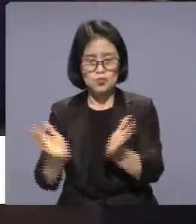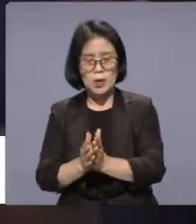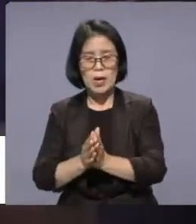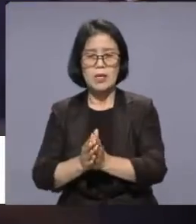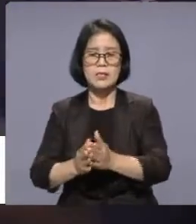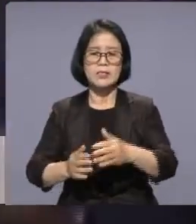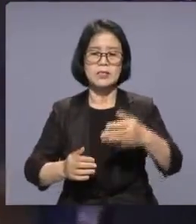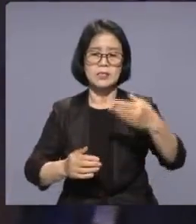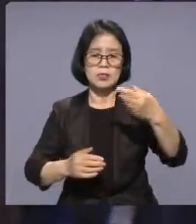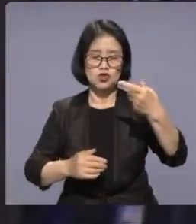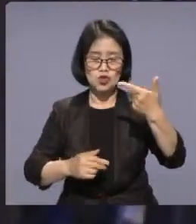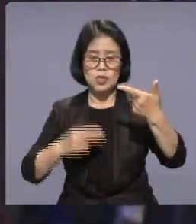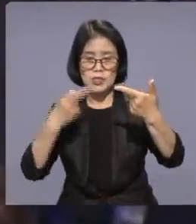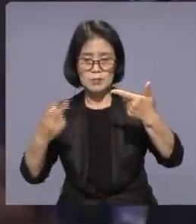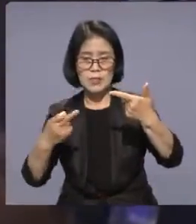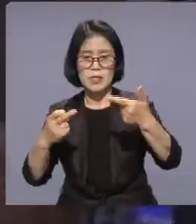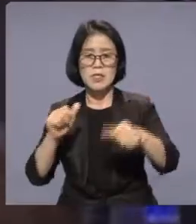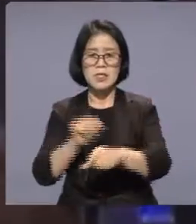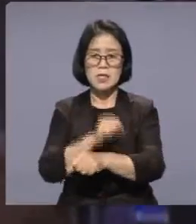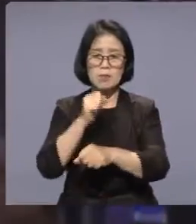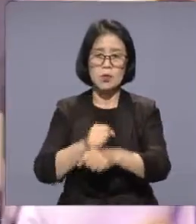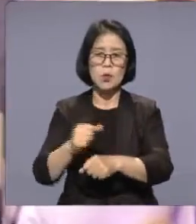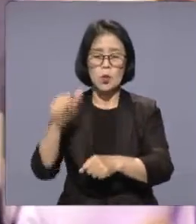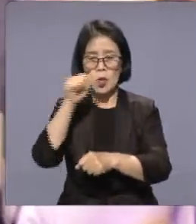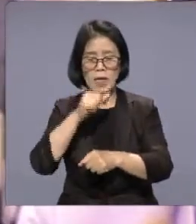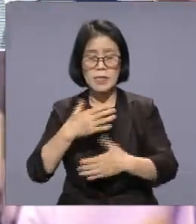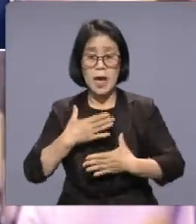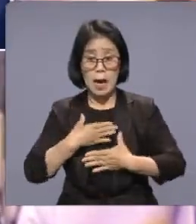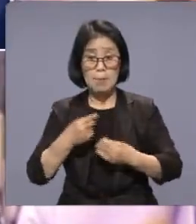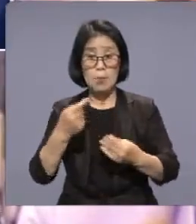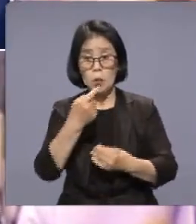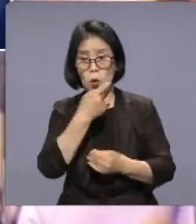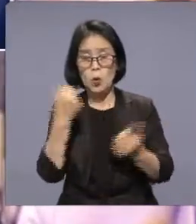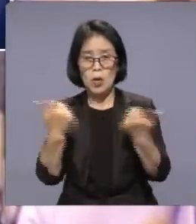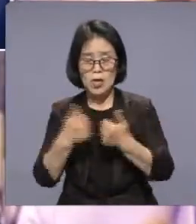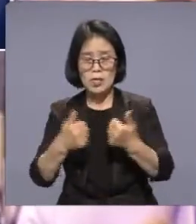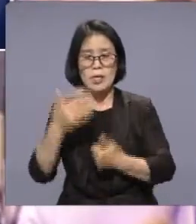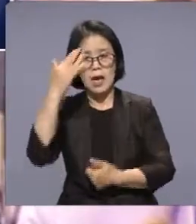달 12일 싱가포르 아시아 안보회의, 샹그릴라 대화에서